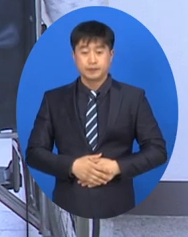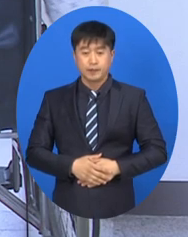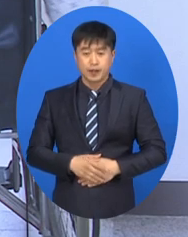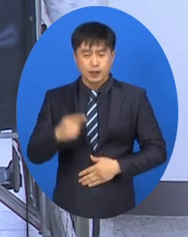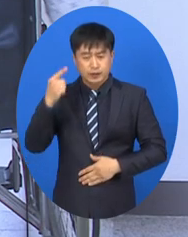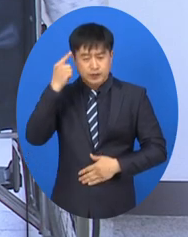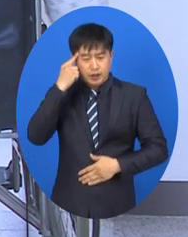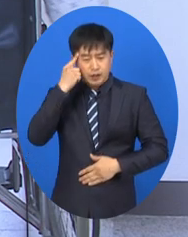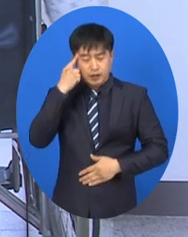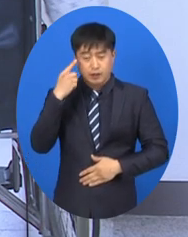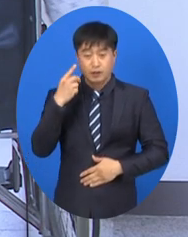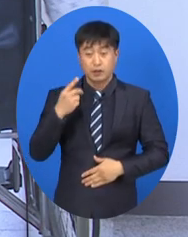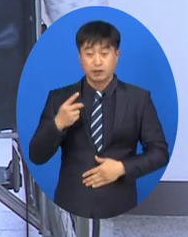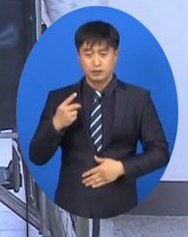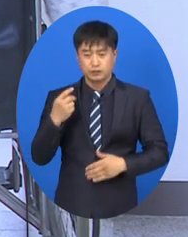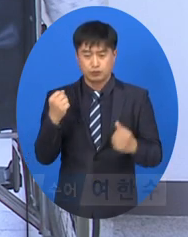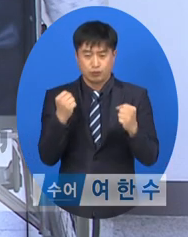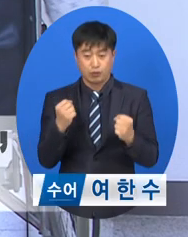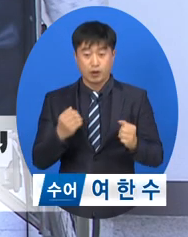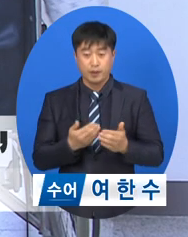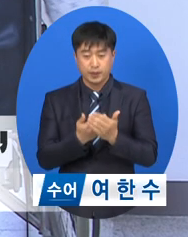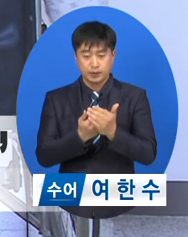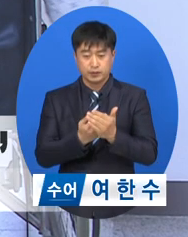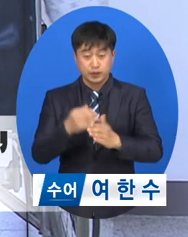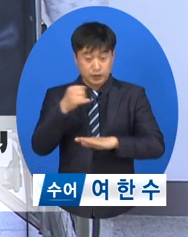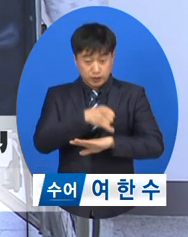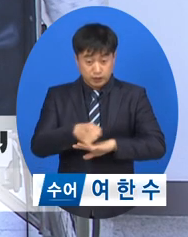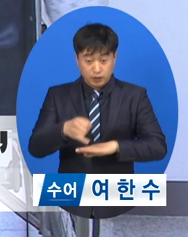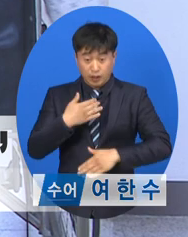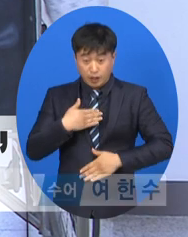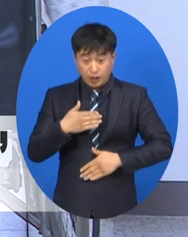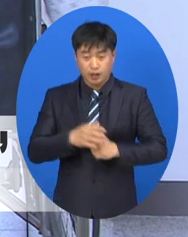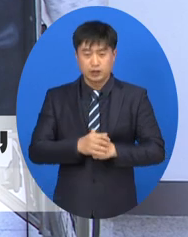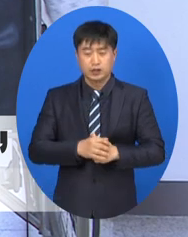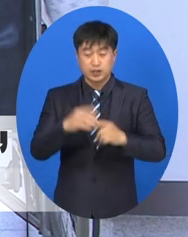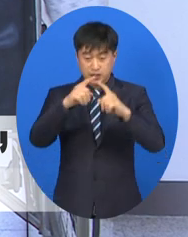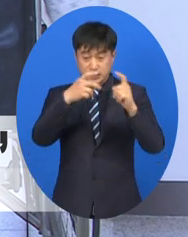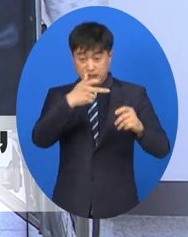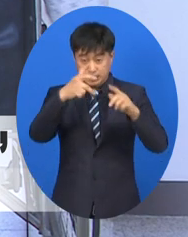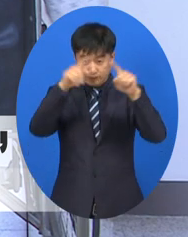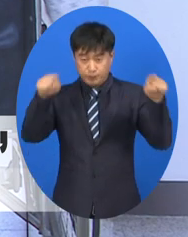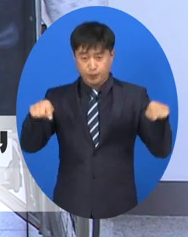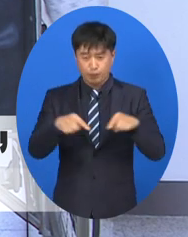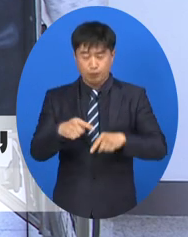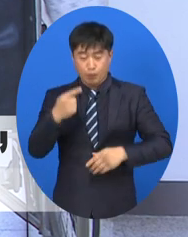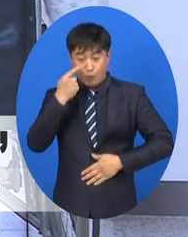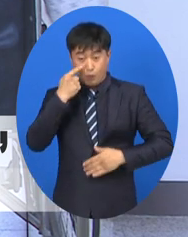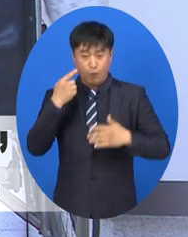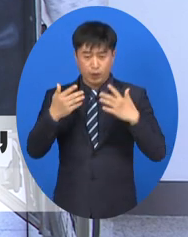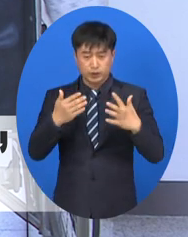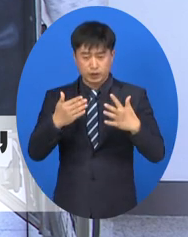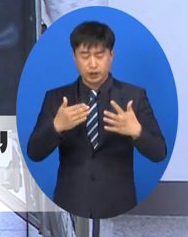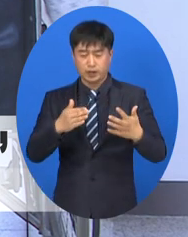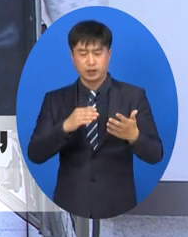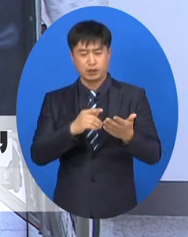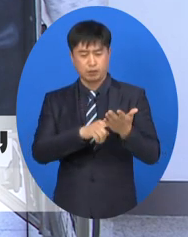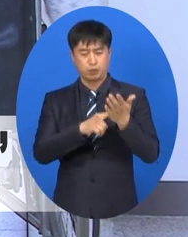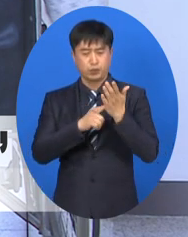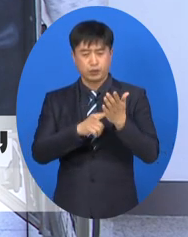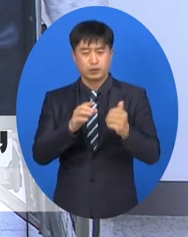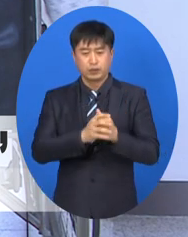인지 건강 향상 디자인이라고 들어보셨는지요? 안내 표지판에 큰 글씨를 사용하거나 눈에 띄는 색을 사용해 잘 보이도록